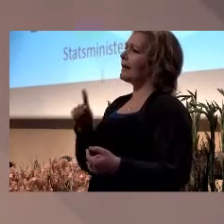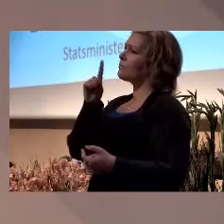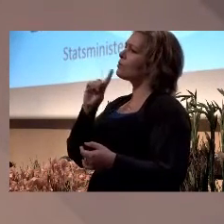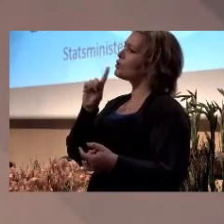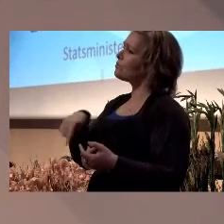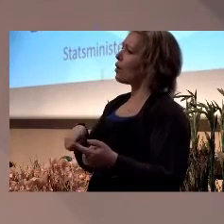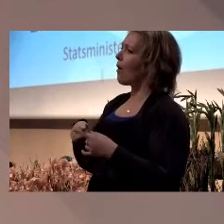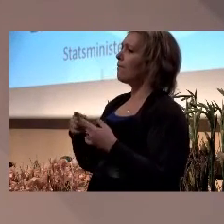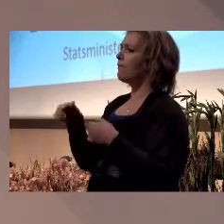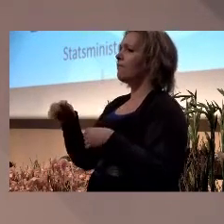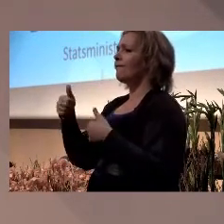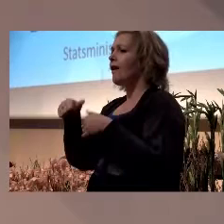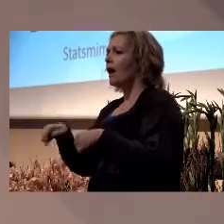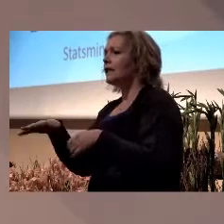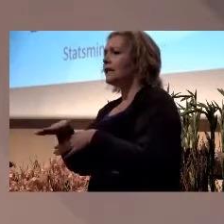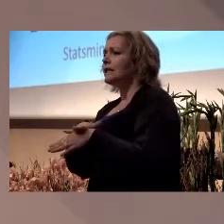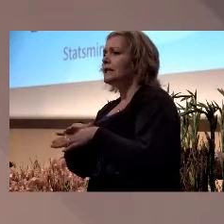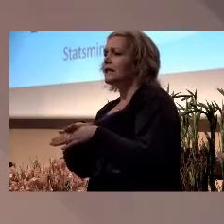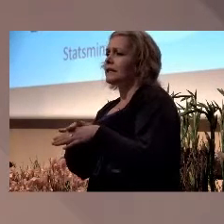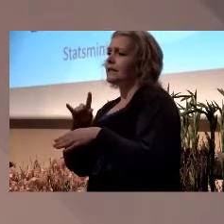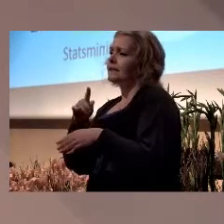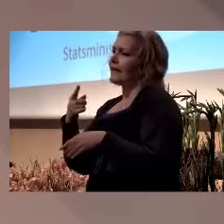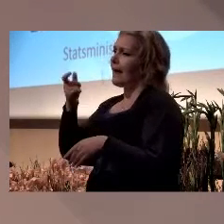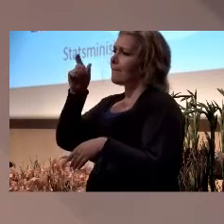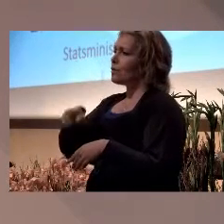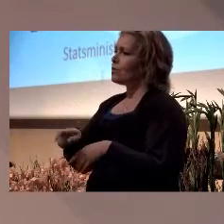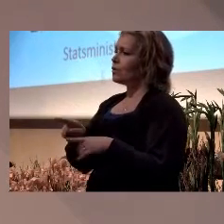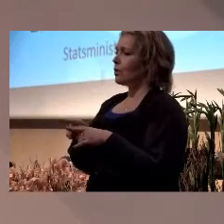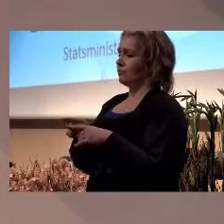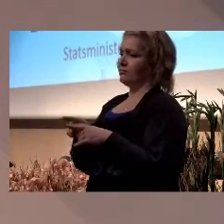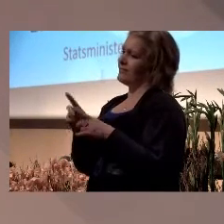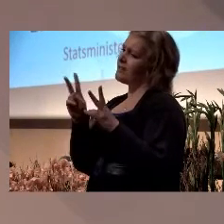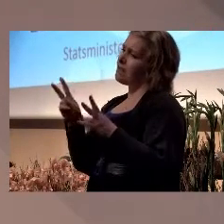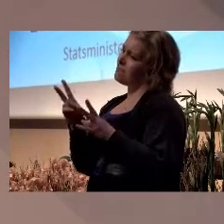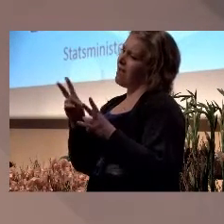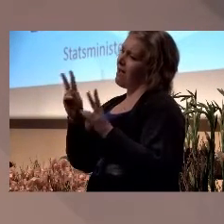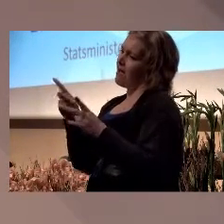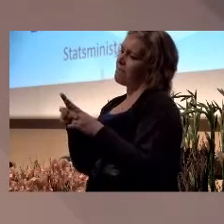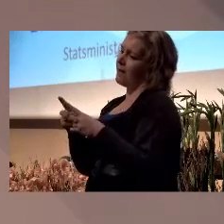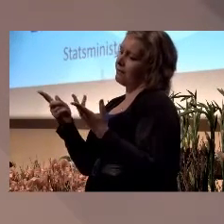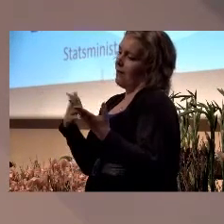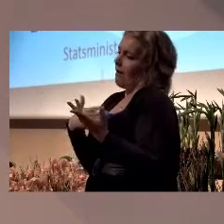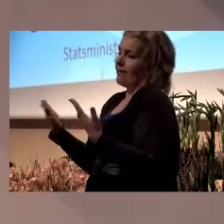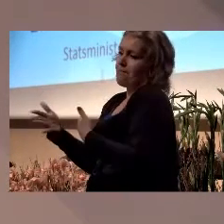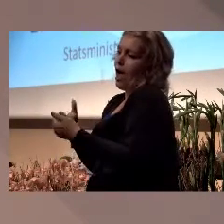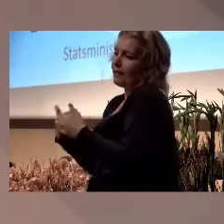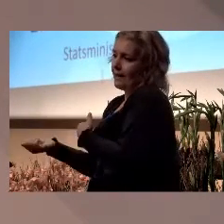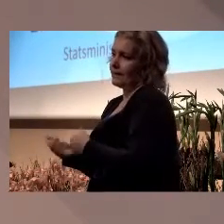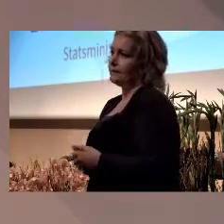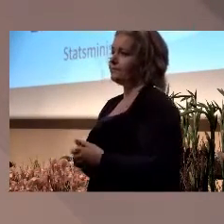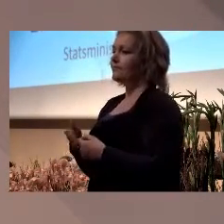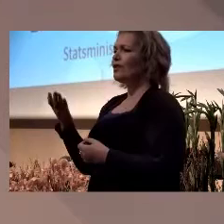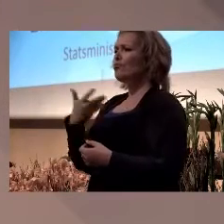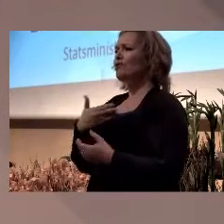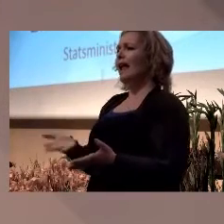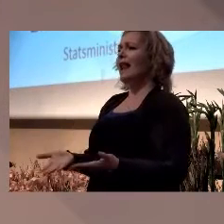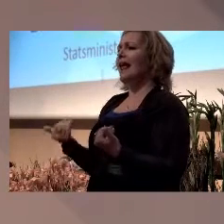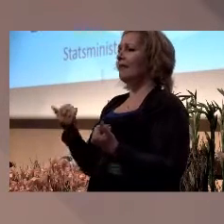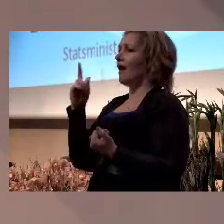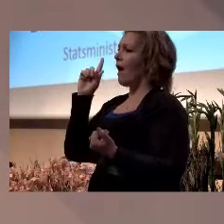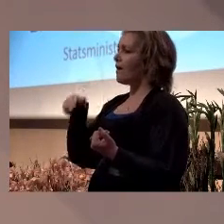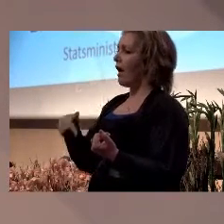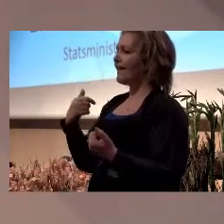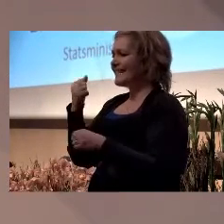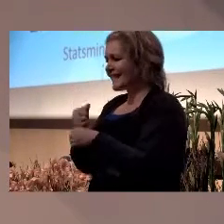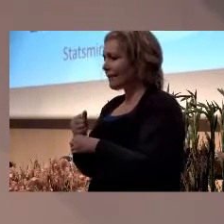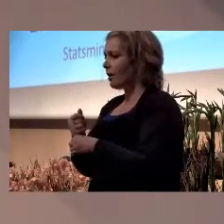spørsmålene og snakke om de vanskelige følelsene til en person som har vært igjennom mye av det samme enn det er til en behandler. Og det er så mye lettere til å